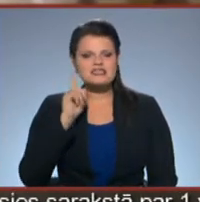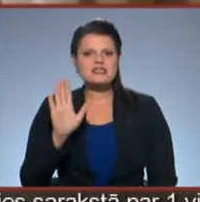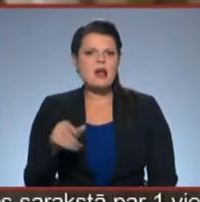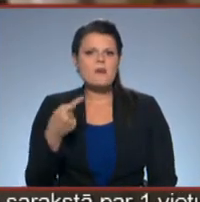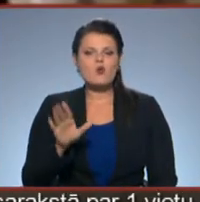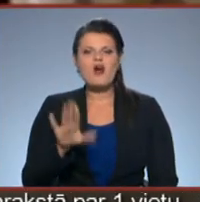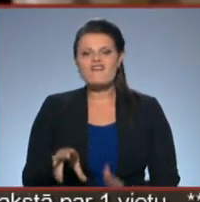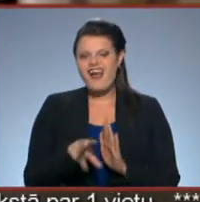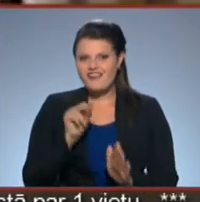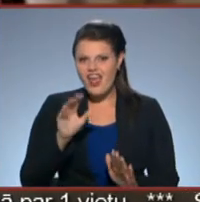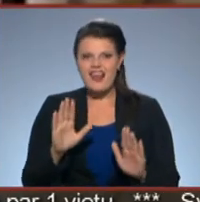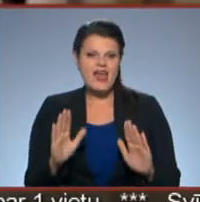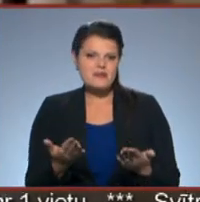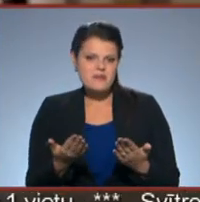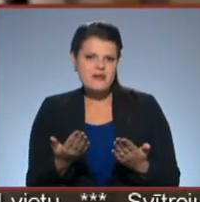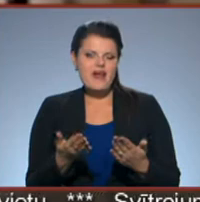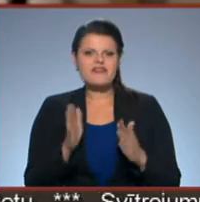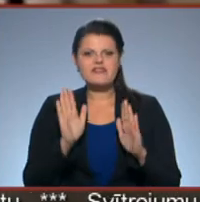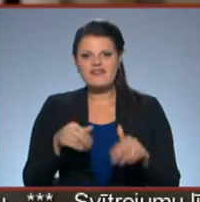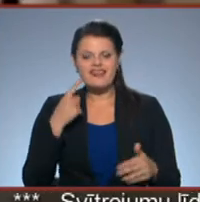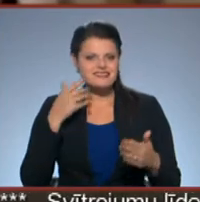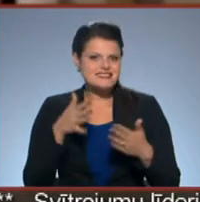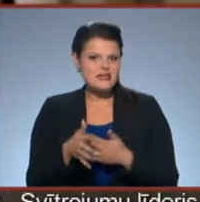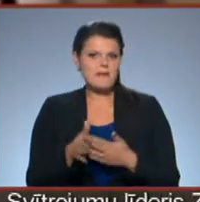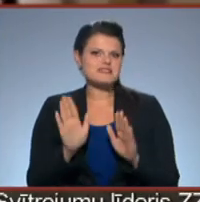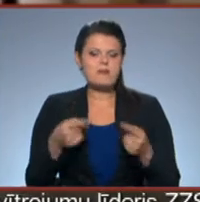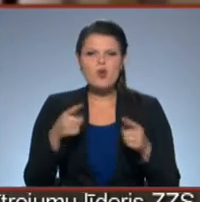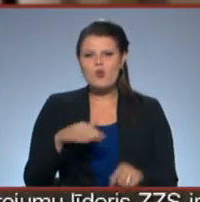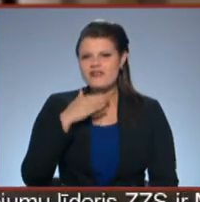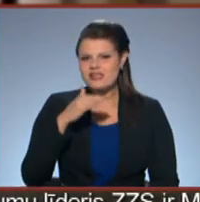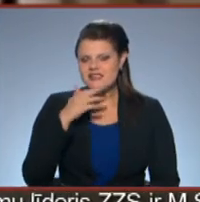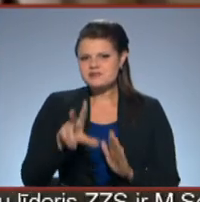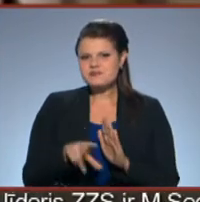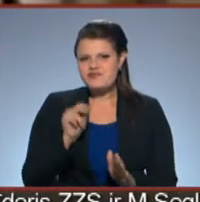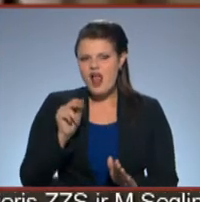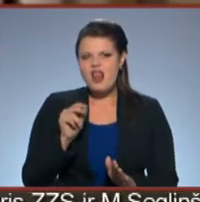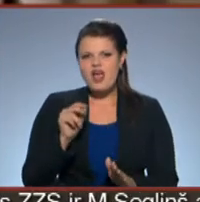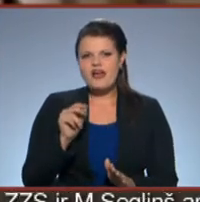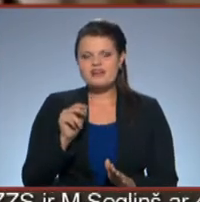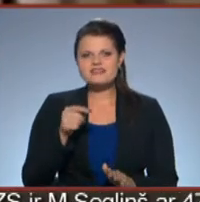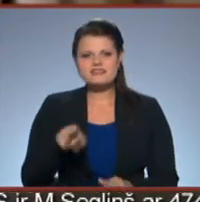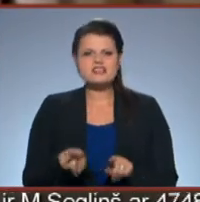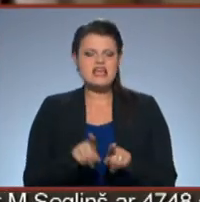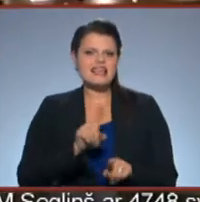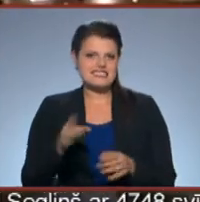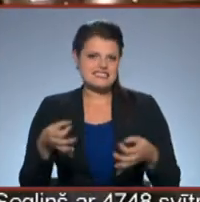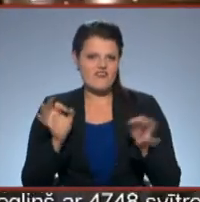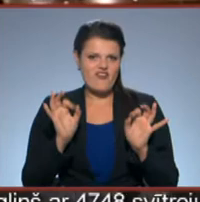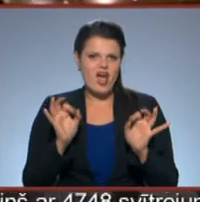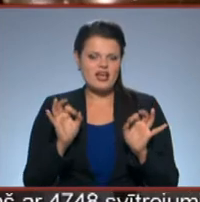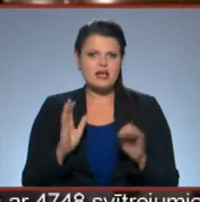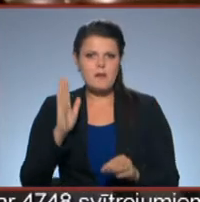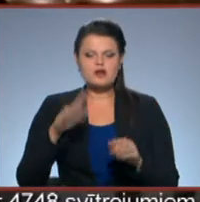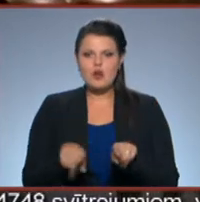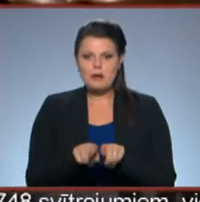var vēlēt, bet var tā saprast, par ko negrib vēlēt, teiksim. Tas arī ir svarīgi. Balsojāt